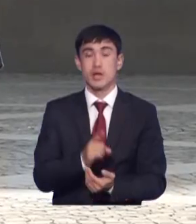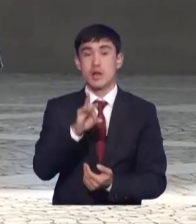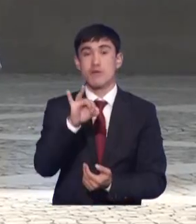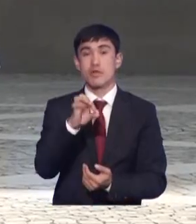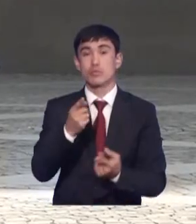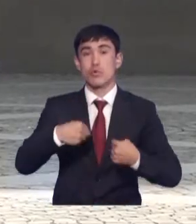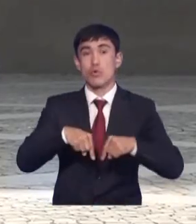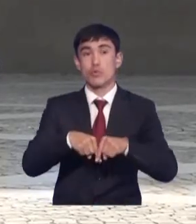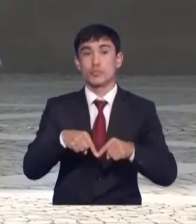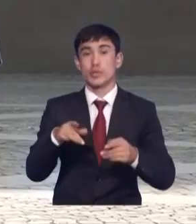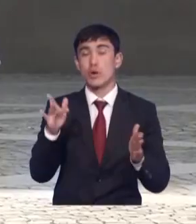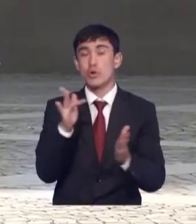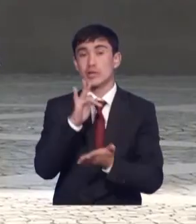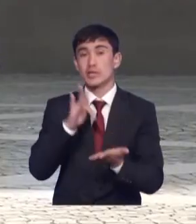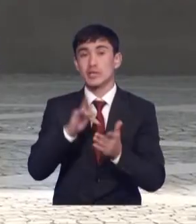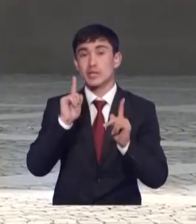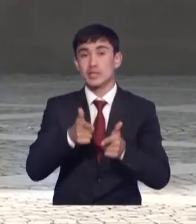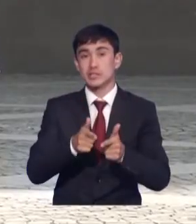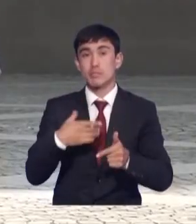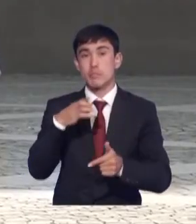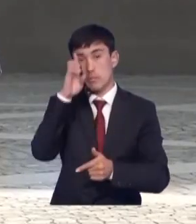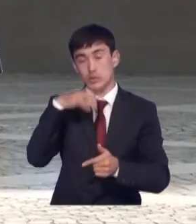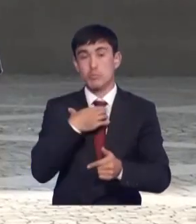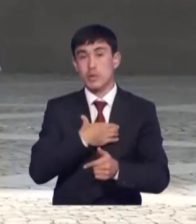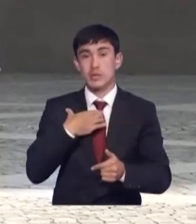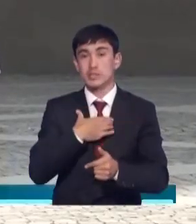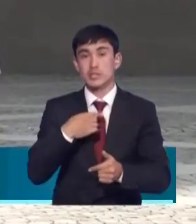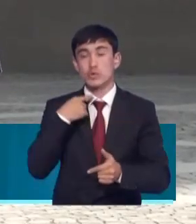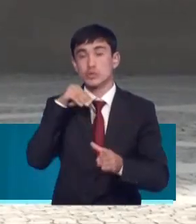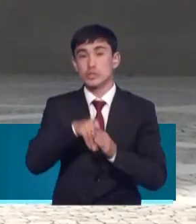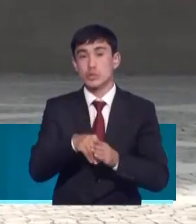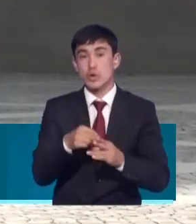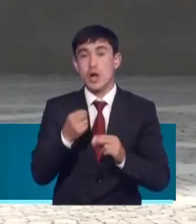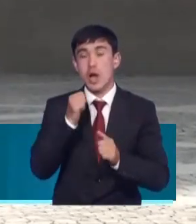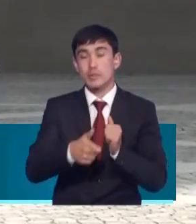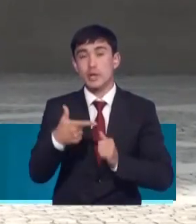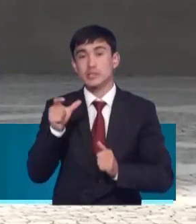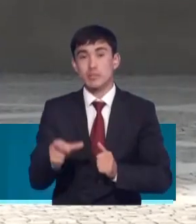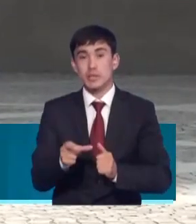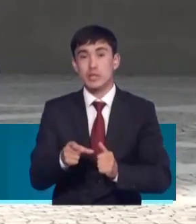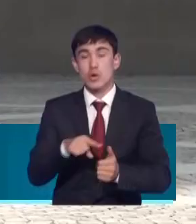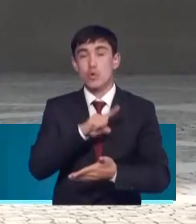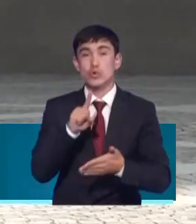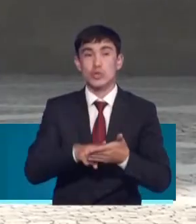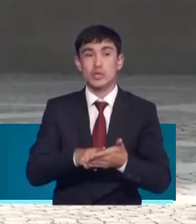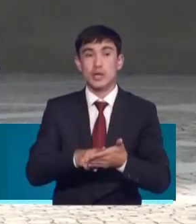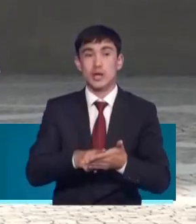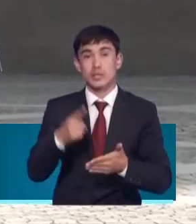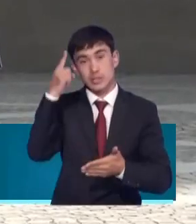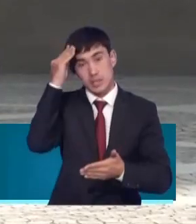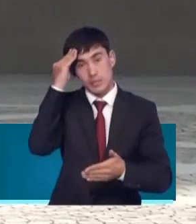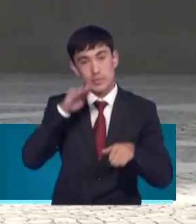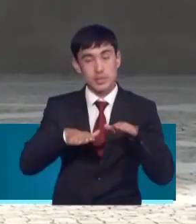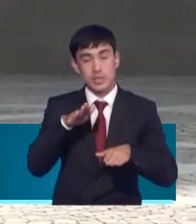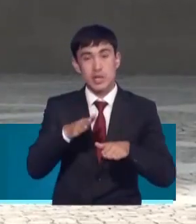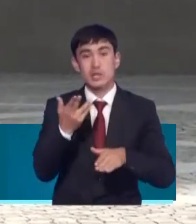Референдум қоғамдық ортақ келісім мемлекет үшін аса маңызды мәселені дауысқа салу үрдісі. Әрбір азамат қойылған сұрақты сана таразысына салып,